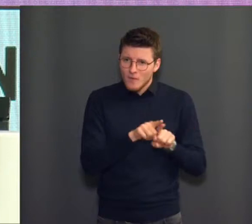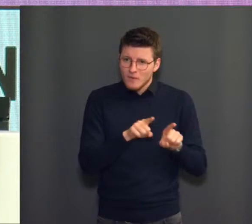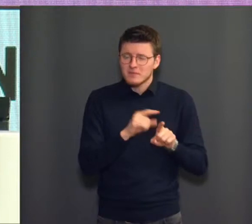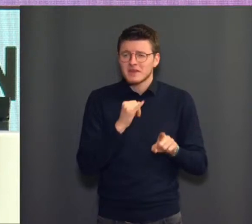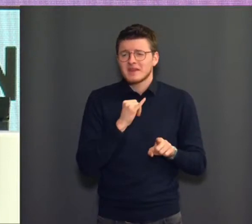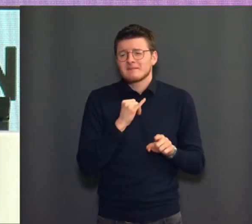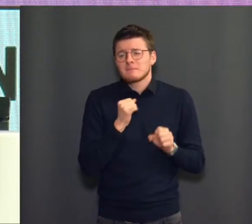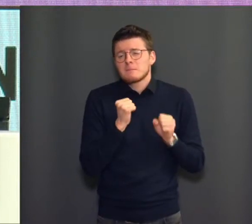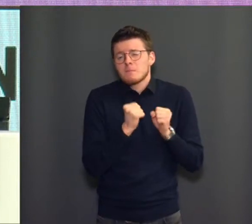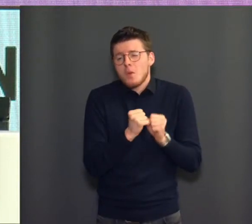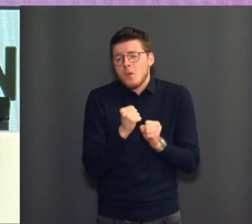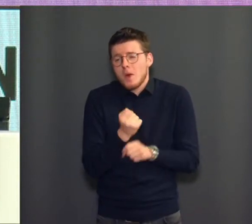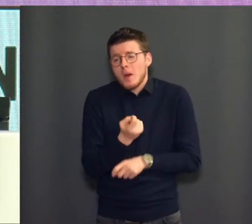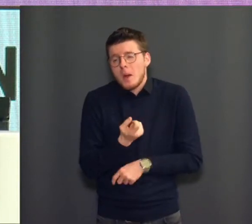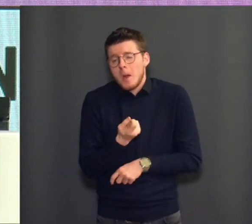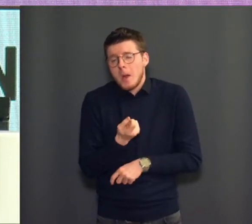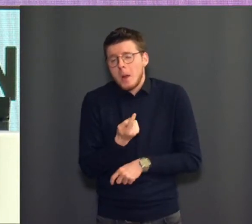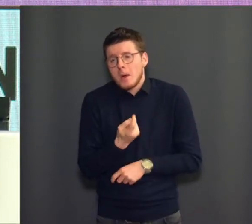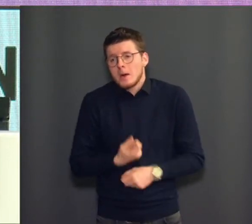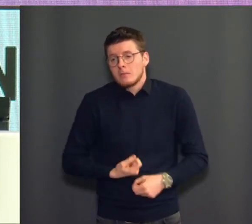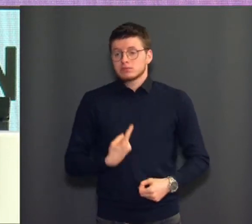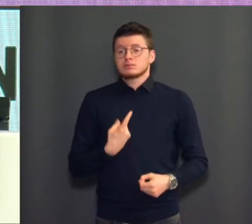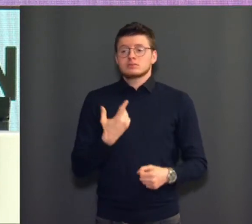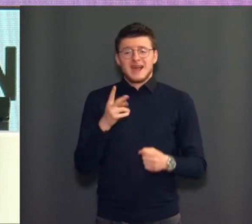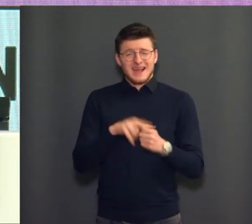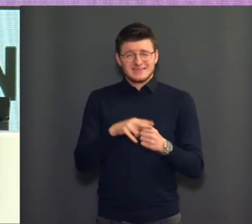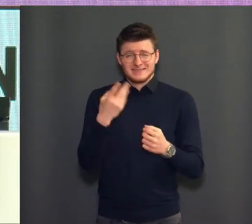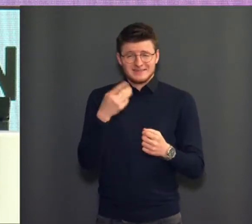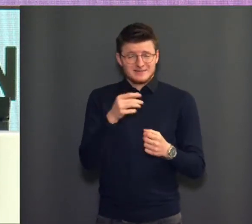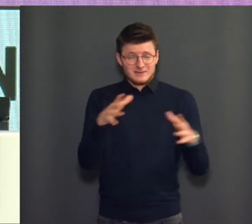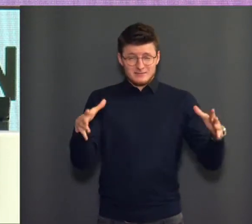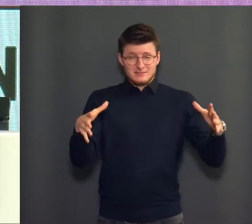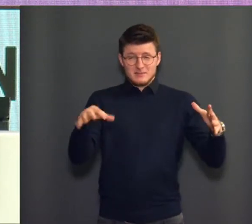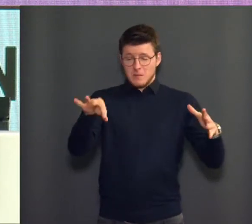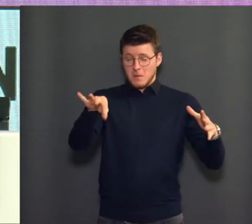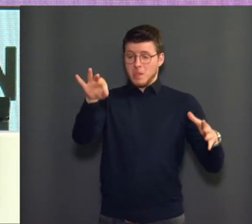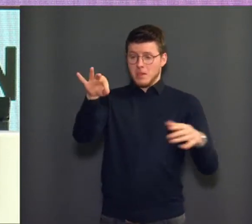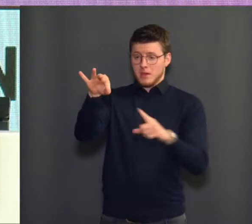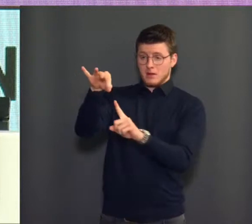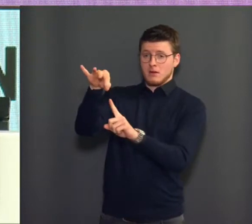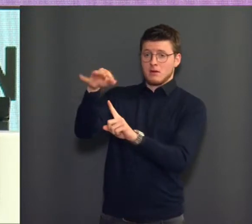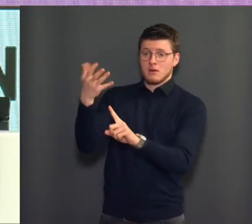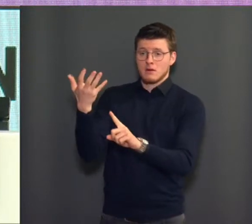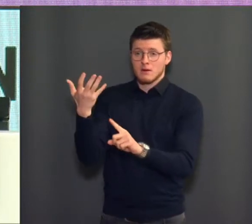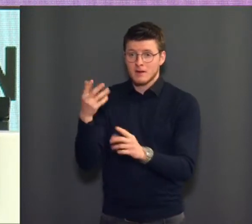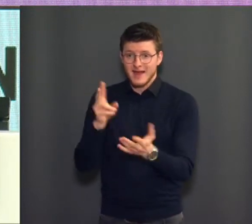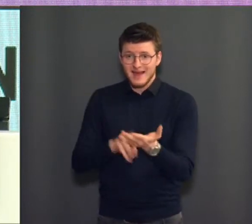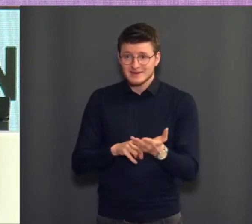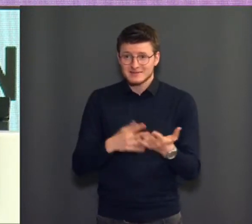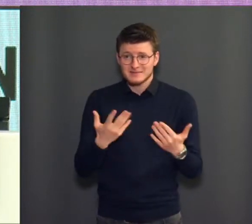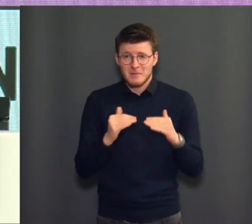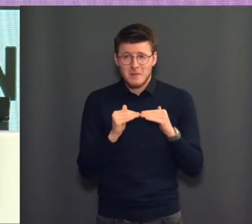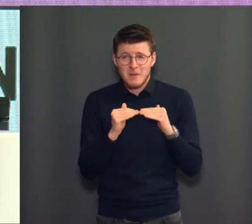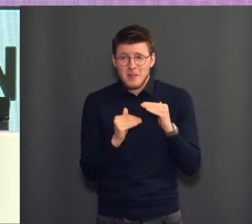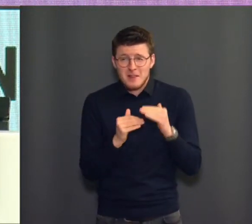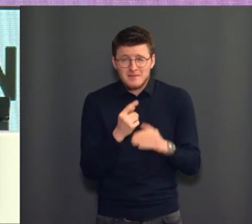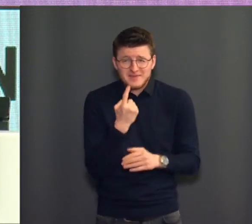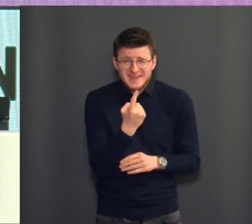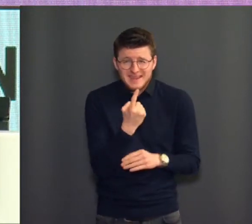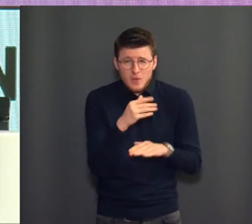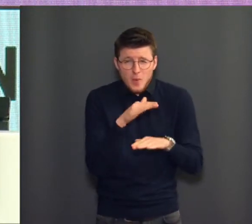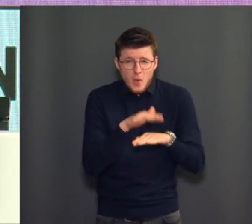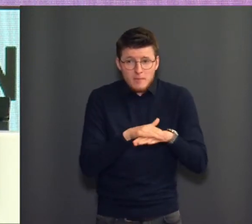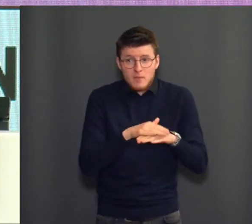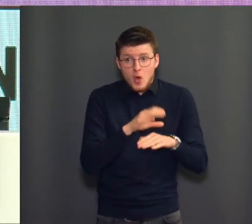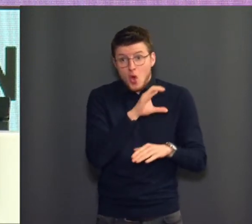bijzonder zeldzaam. Het gaat om ernstige nevenwerkingen die kunnen optreden bij minder dan 1 op